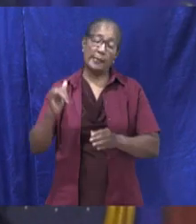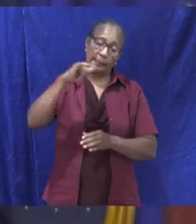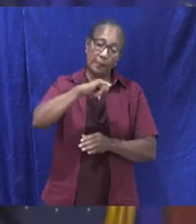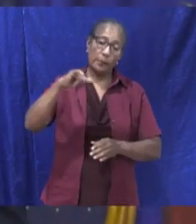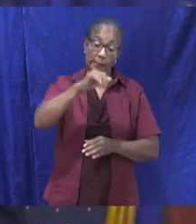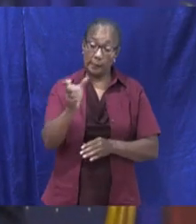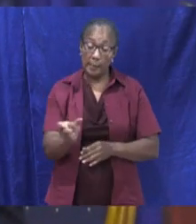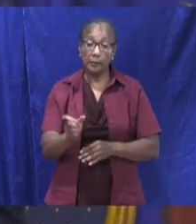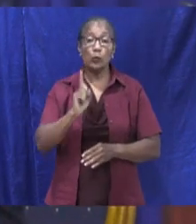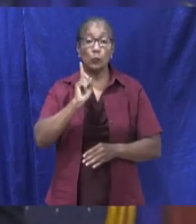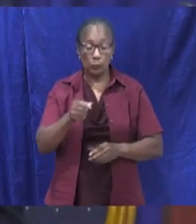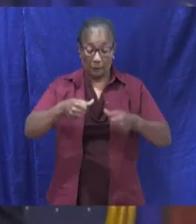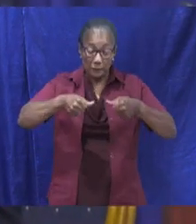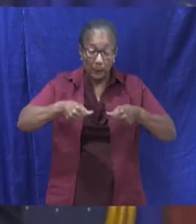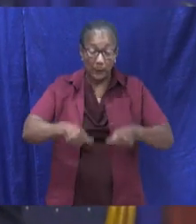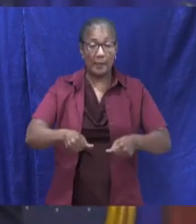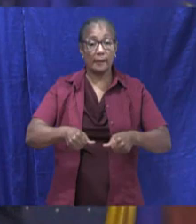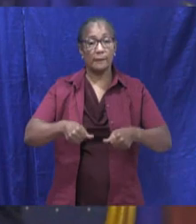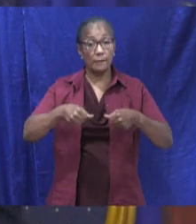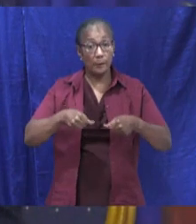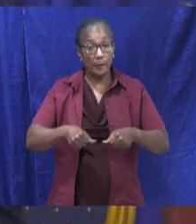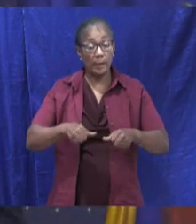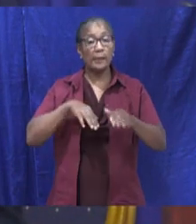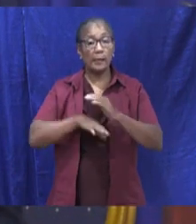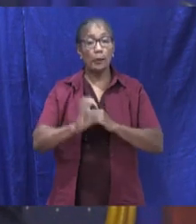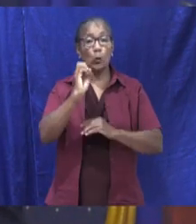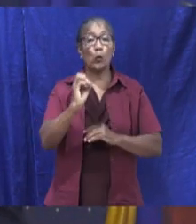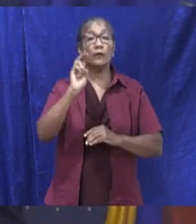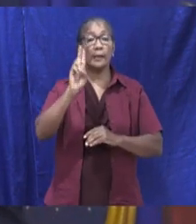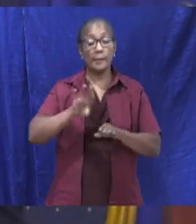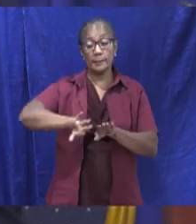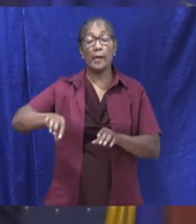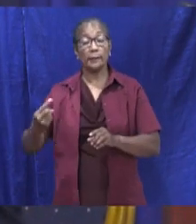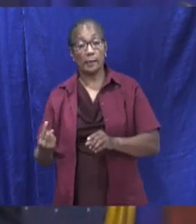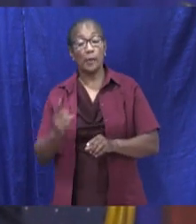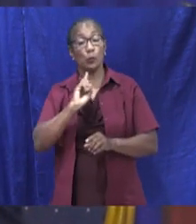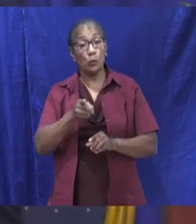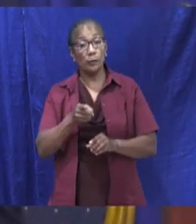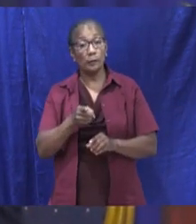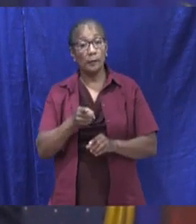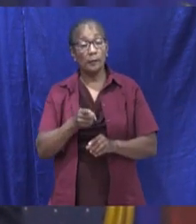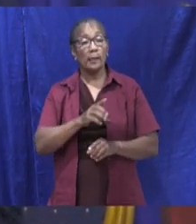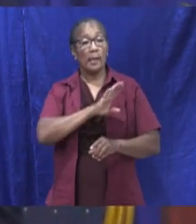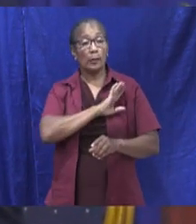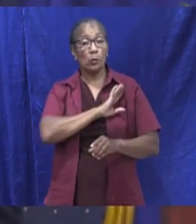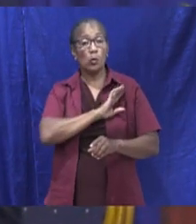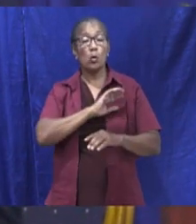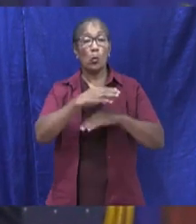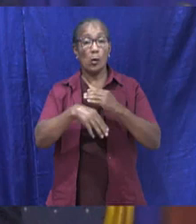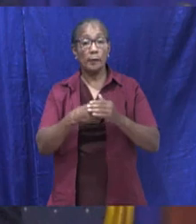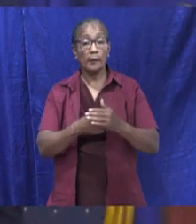zullen verplicht in overheidsquarantaine vallen en daartoe zal een